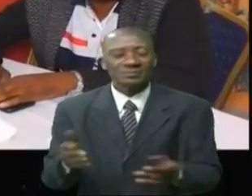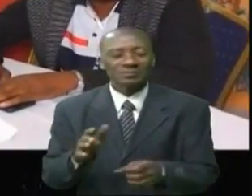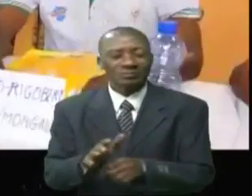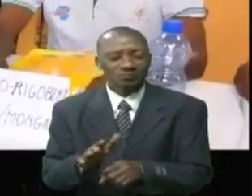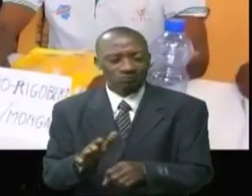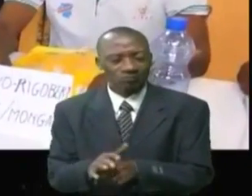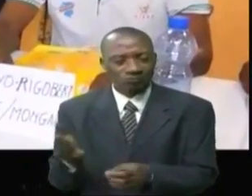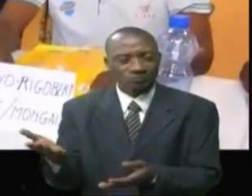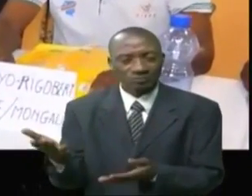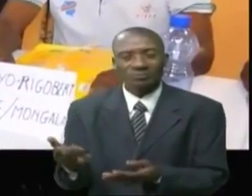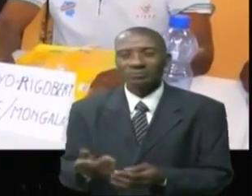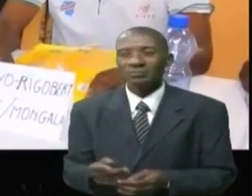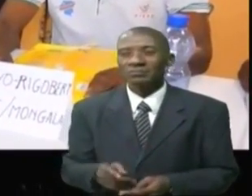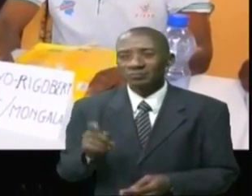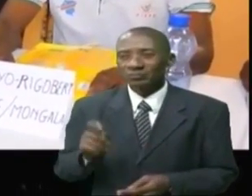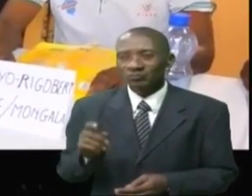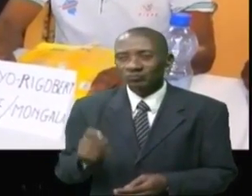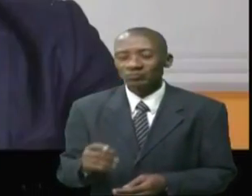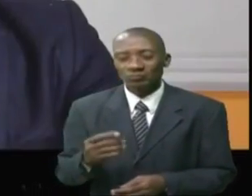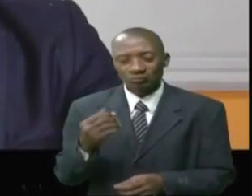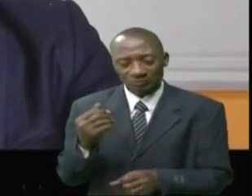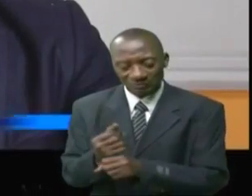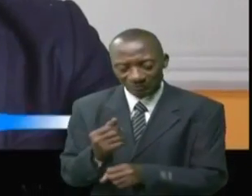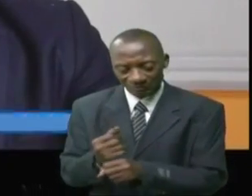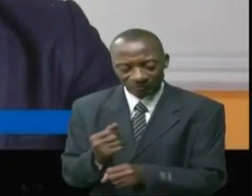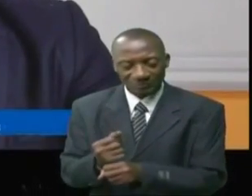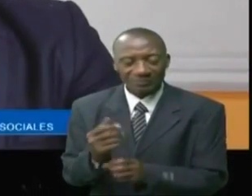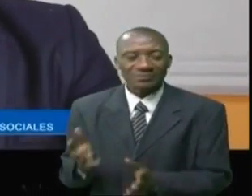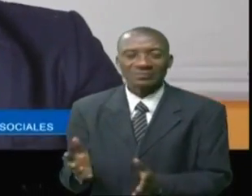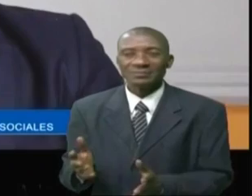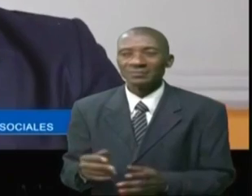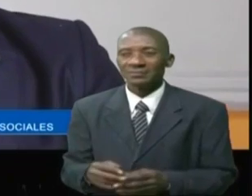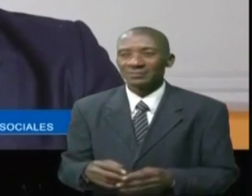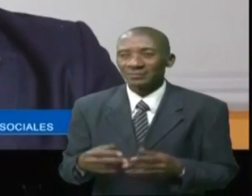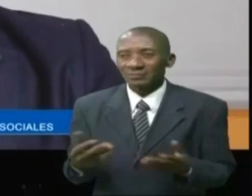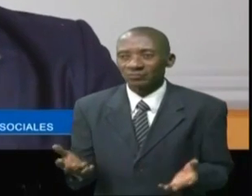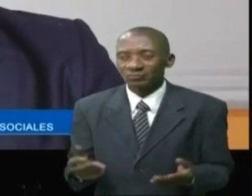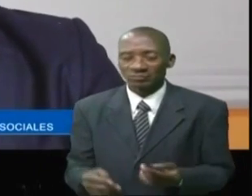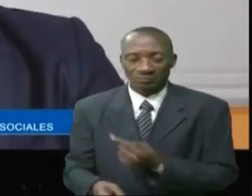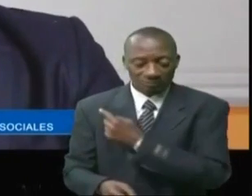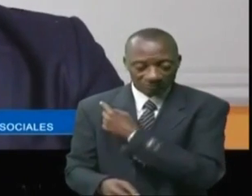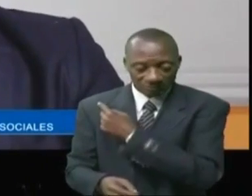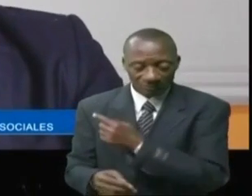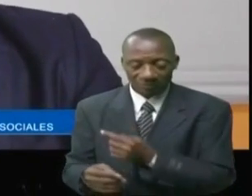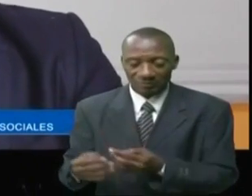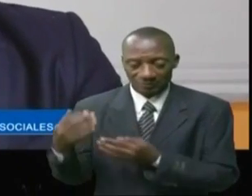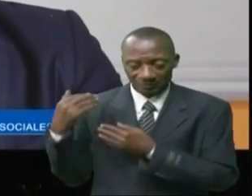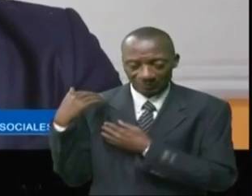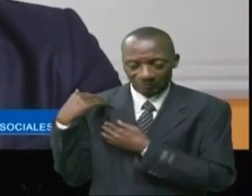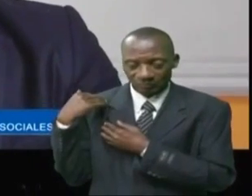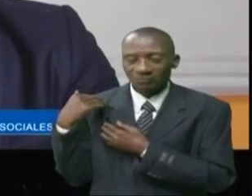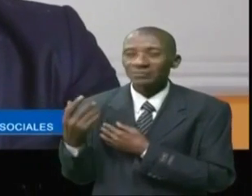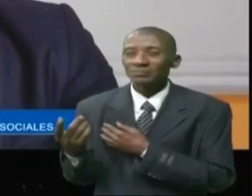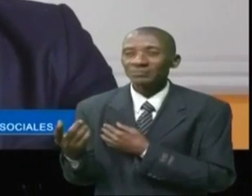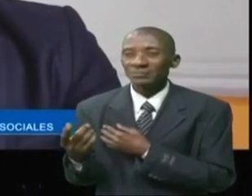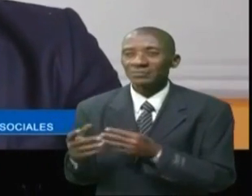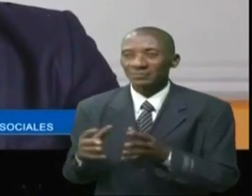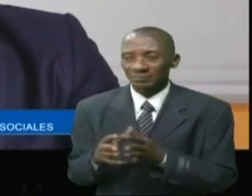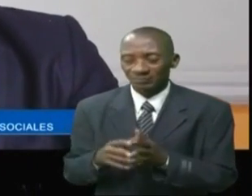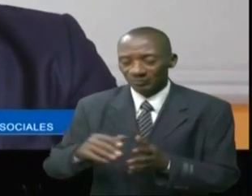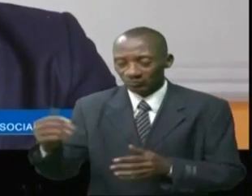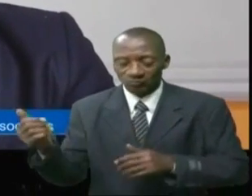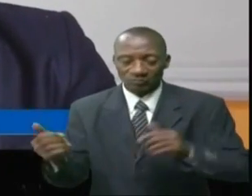permettre désormais d'améliorer notre système de collecte, de